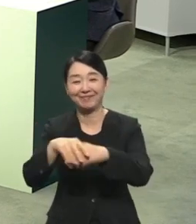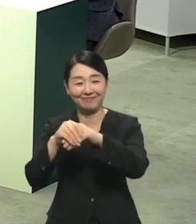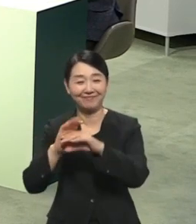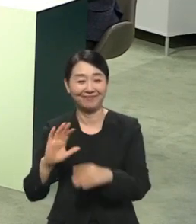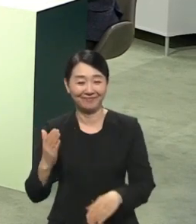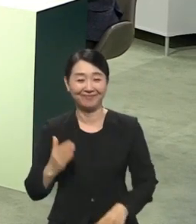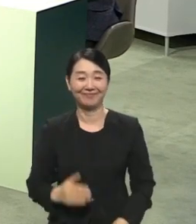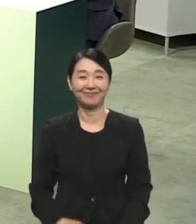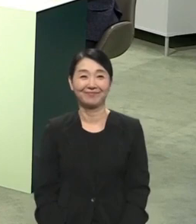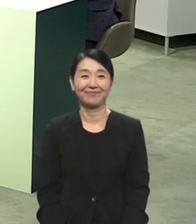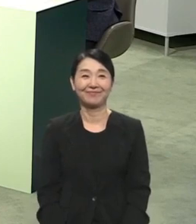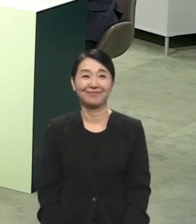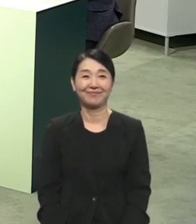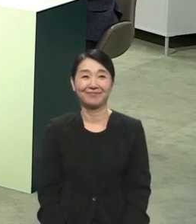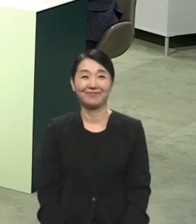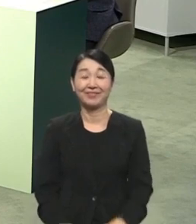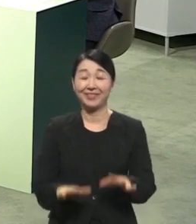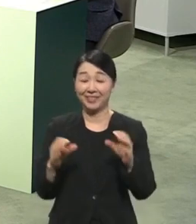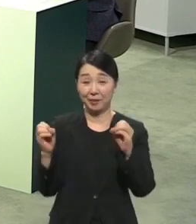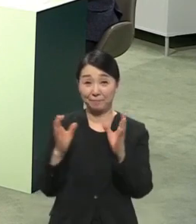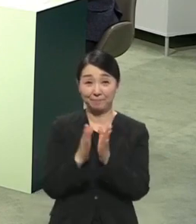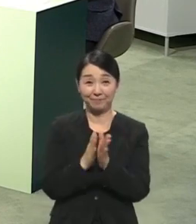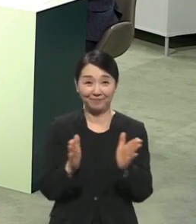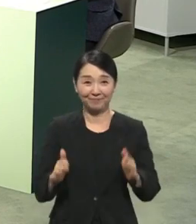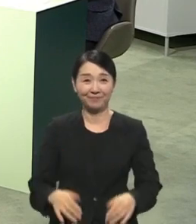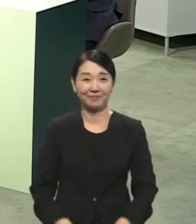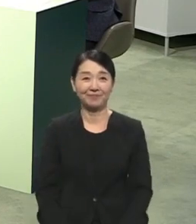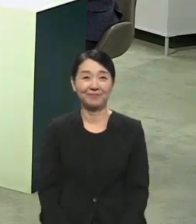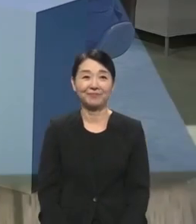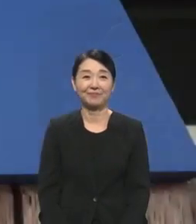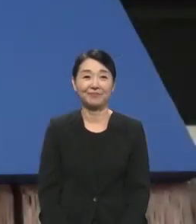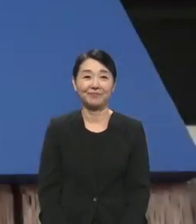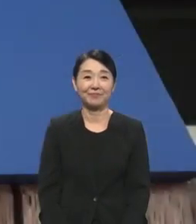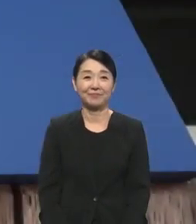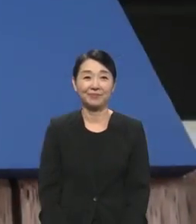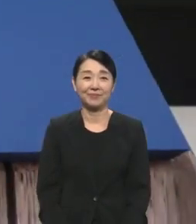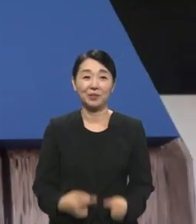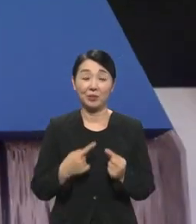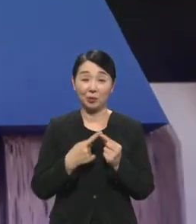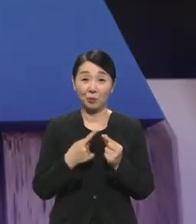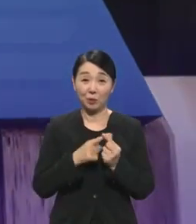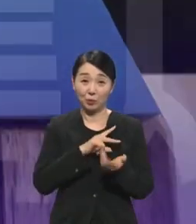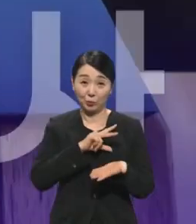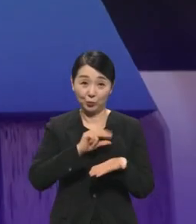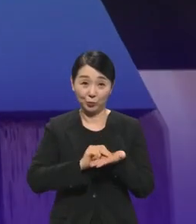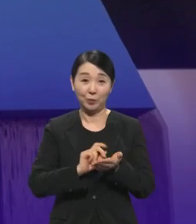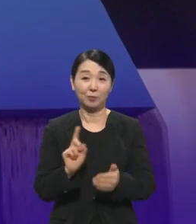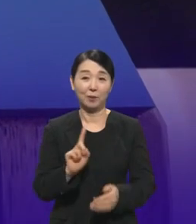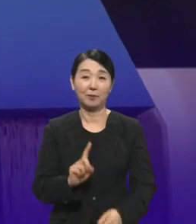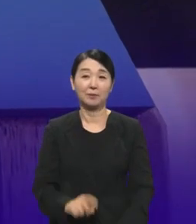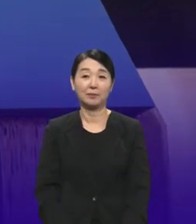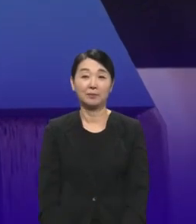알겠습니다 자 바로 본격적으로 시작을 해보겠습니다 자 오늘의 첫 번째 주제는요